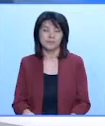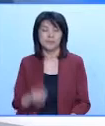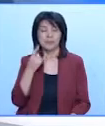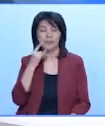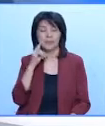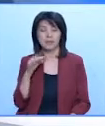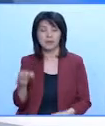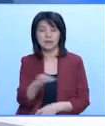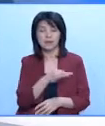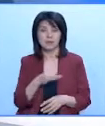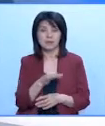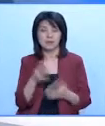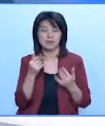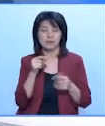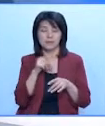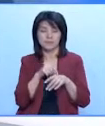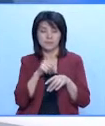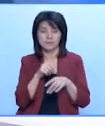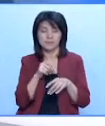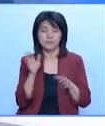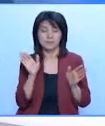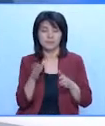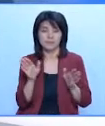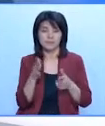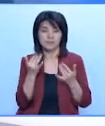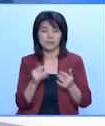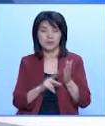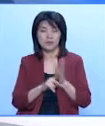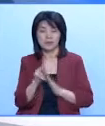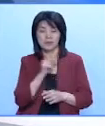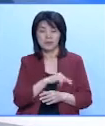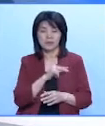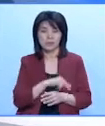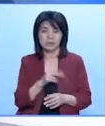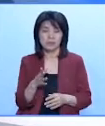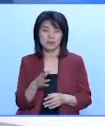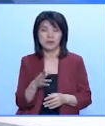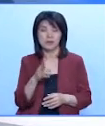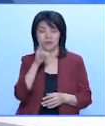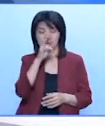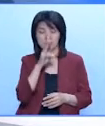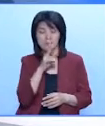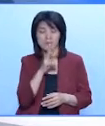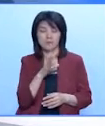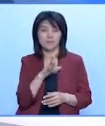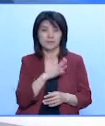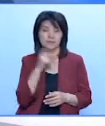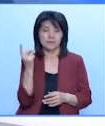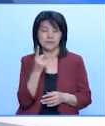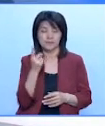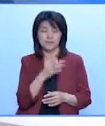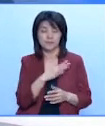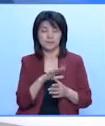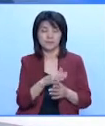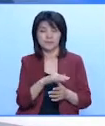Павлодар облысында маса дер нәсілдерін әуеден улау жұмыстары басталды. Бұған 2 АН 2 ұшағы пайдаланды. Облыс